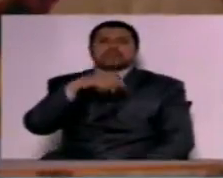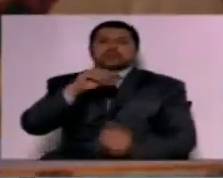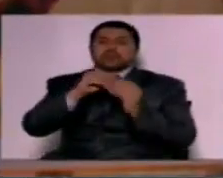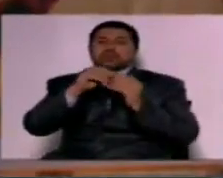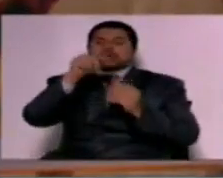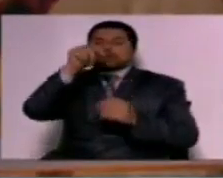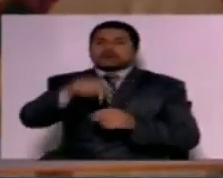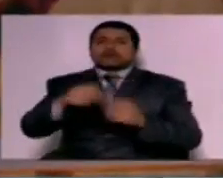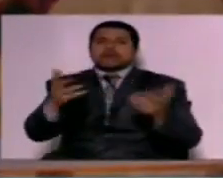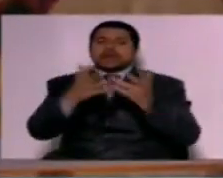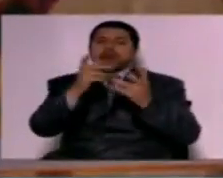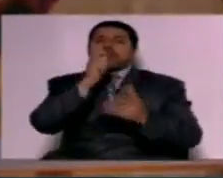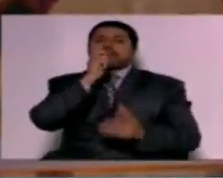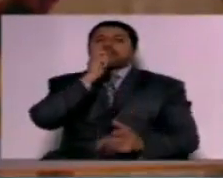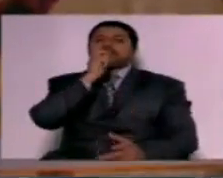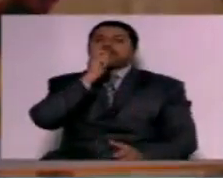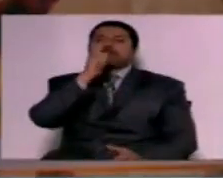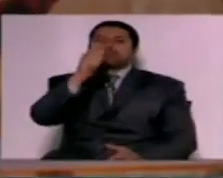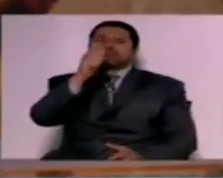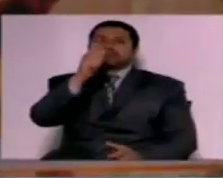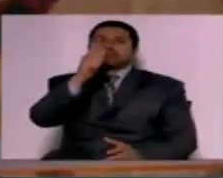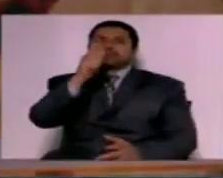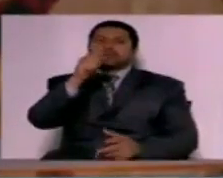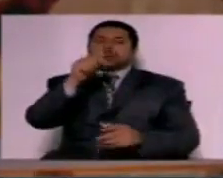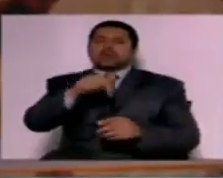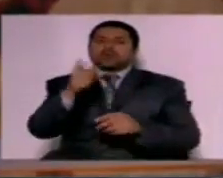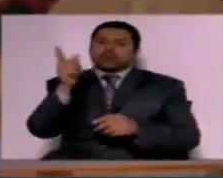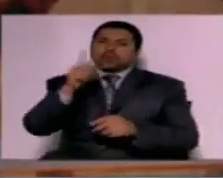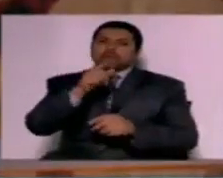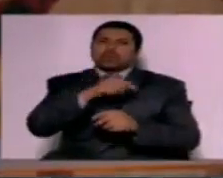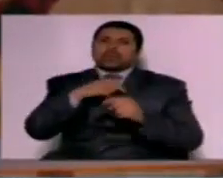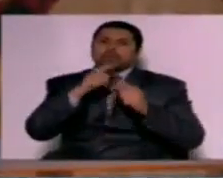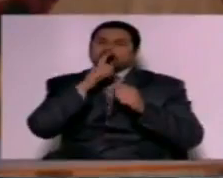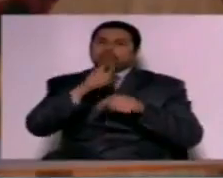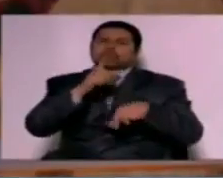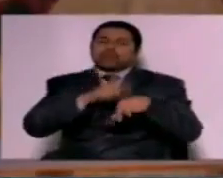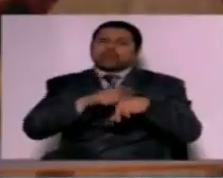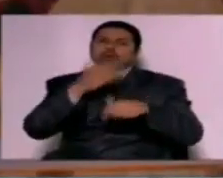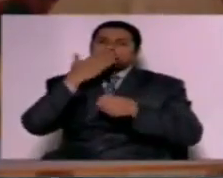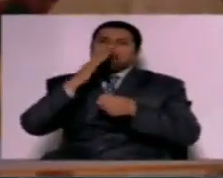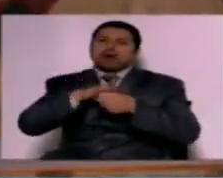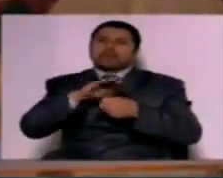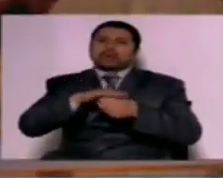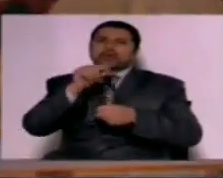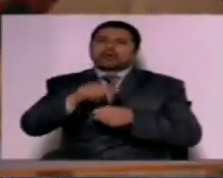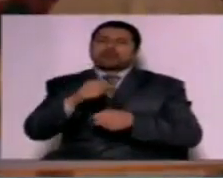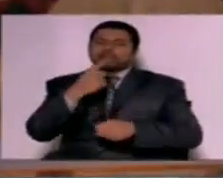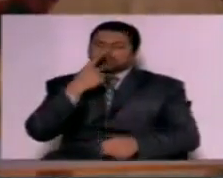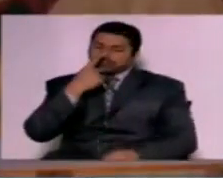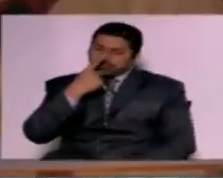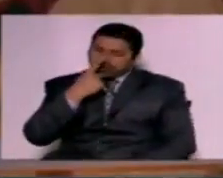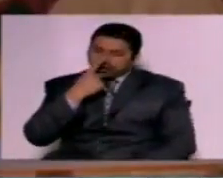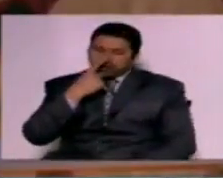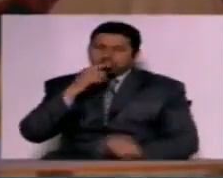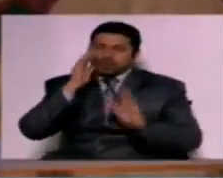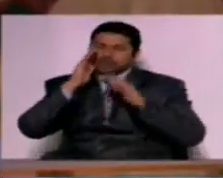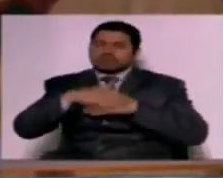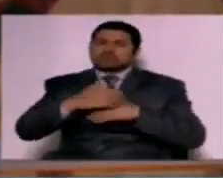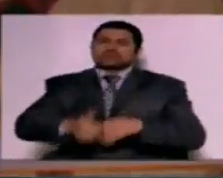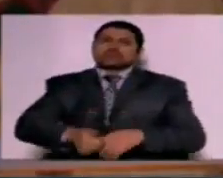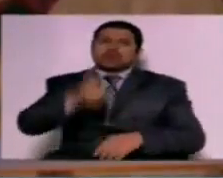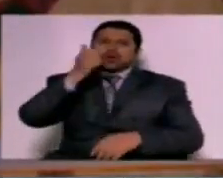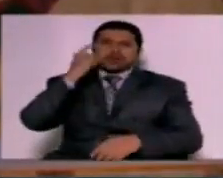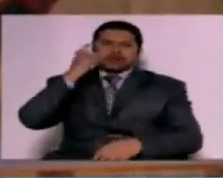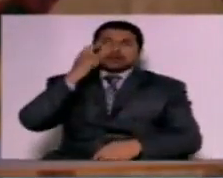وبمناسبة عيد الفطر المبارك، أمضينا أياما معدودات في رمضان في طاعة وصلاح